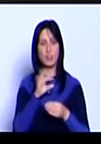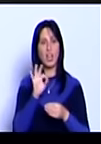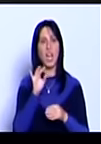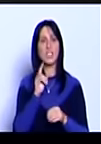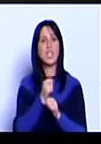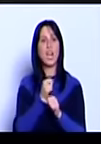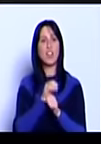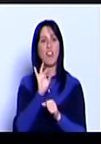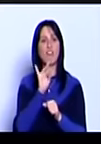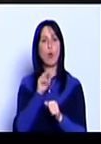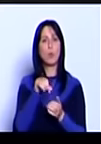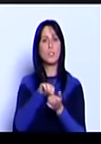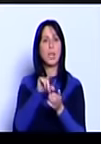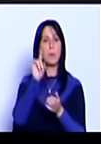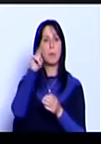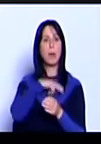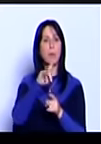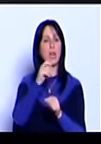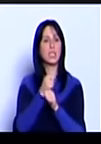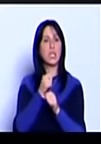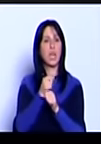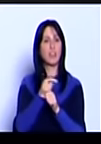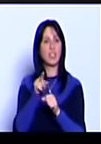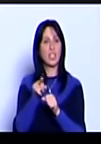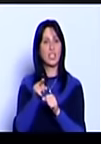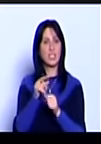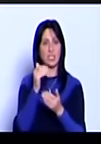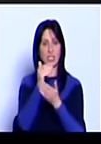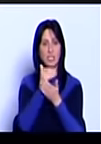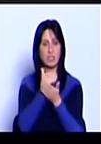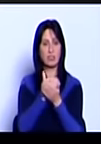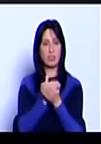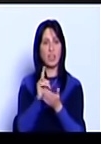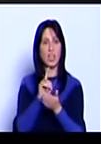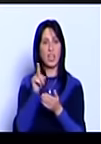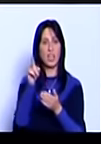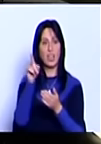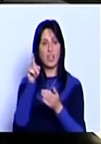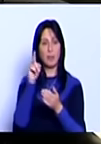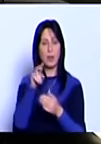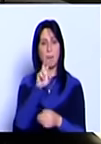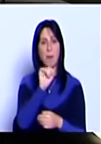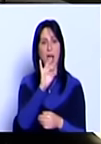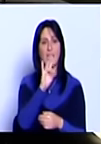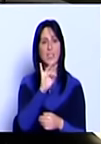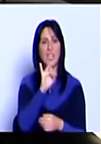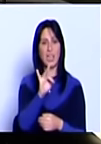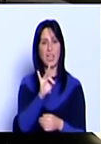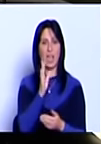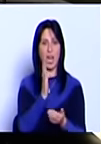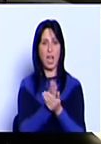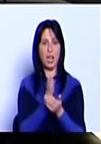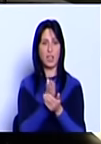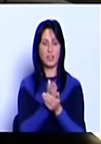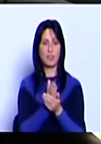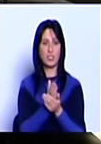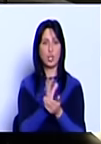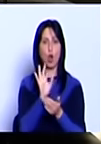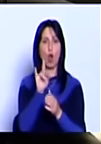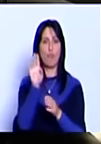რასაკეთებს ფორუმის წარმომადგენლობა პარლამენტში. და ეს ფოლიანტები, ეს ბაინდერები არის იმაში